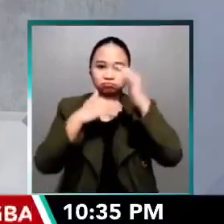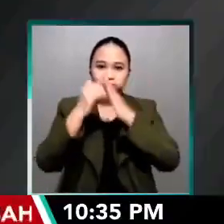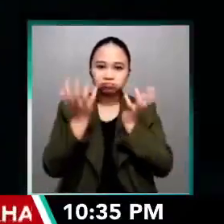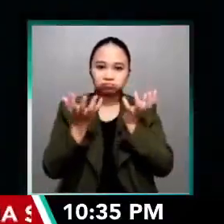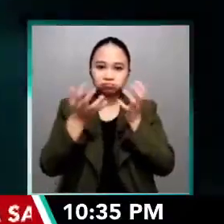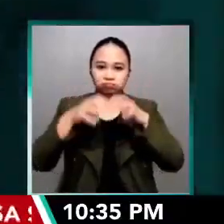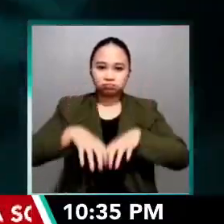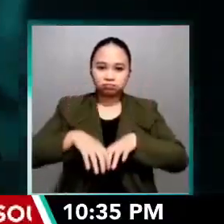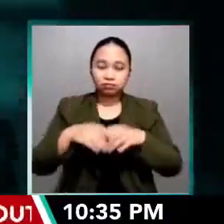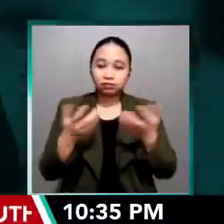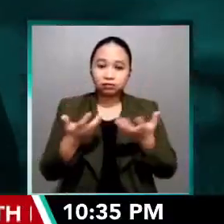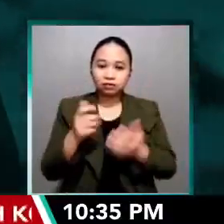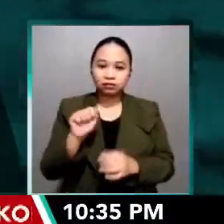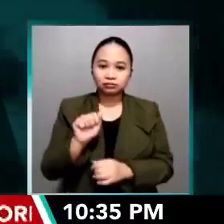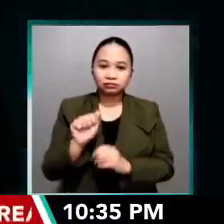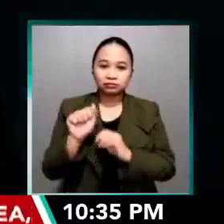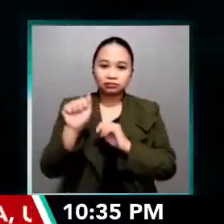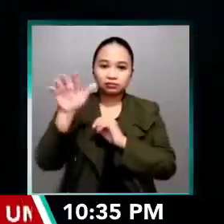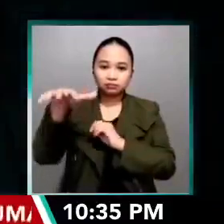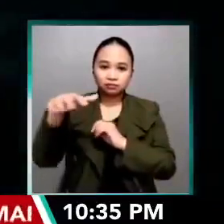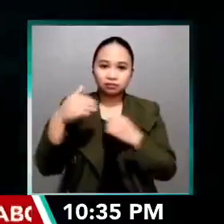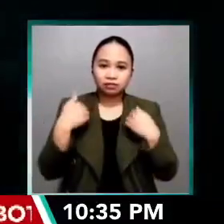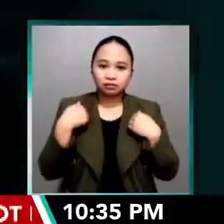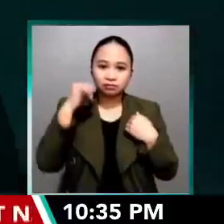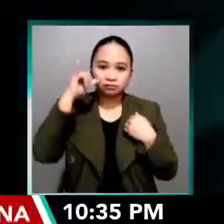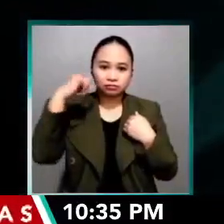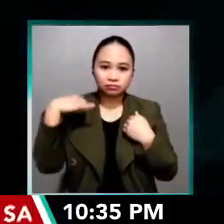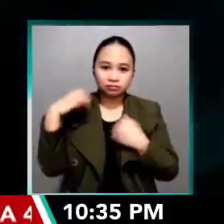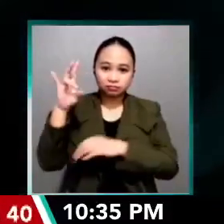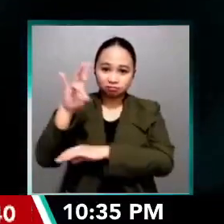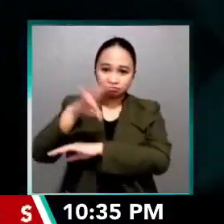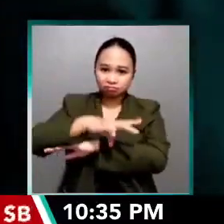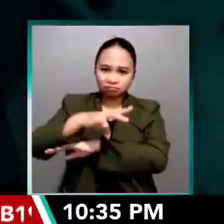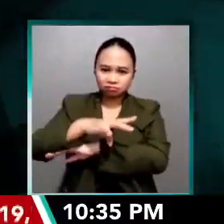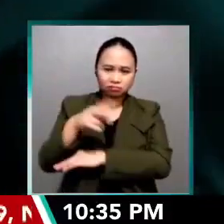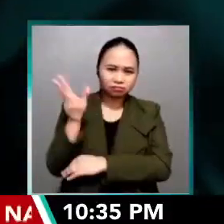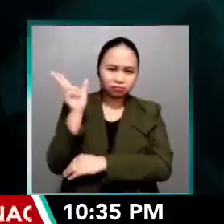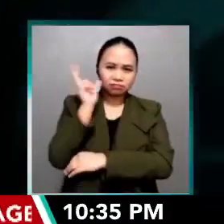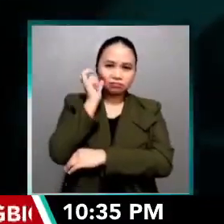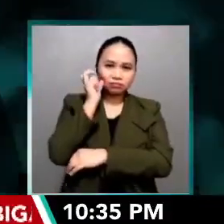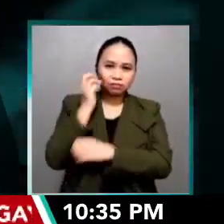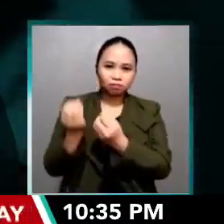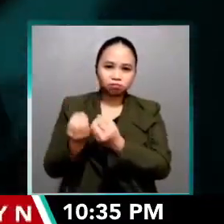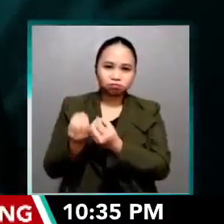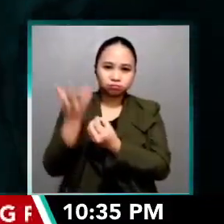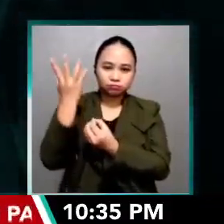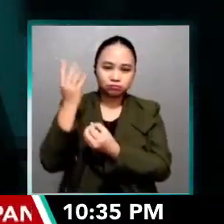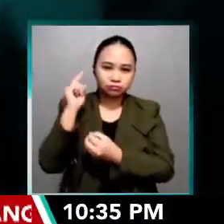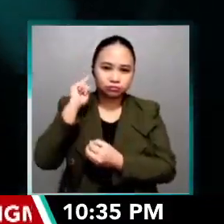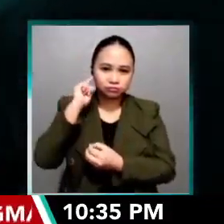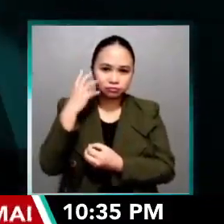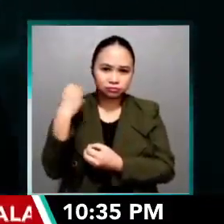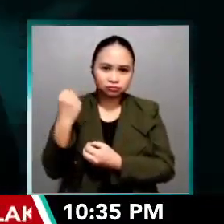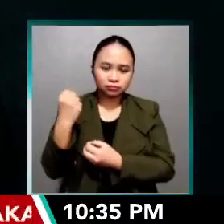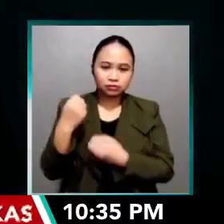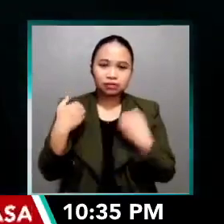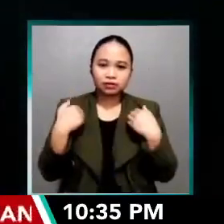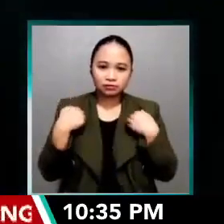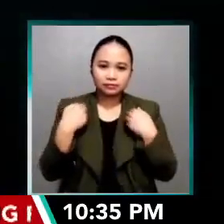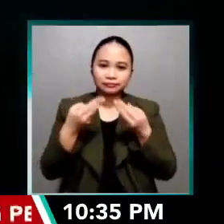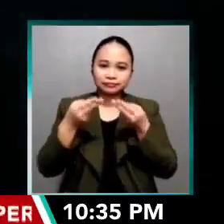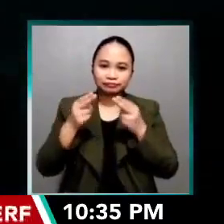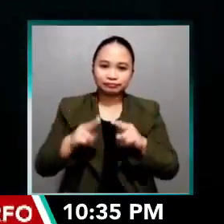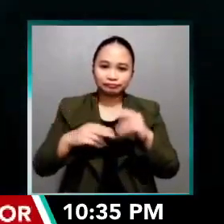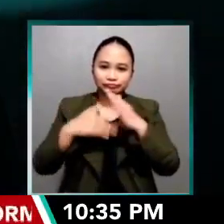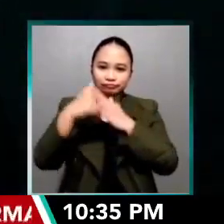ng construction site, bandang alas 7 kagabi na makarinig sila ng pagsabog. Simula na pala noon ng pagguho ng dalawang bahagi